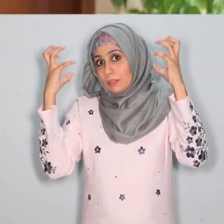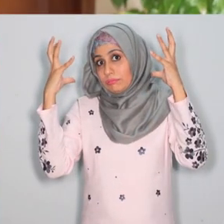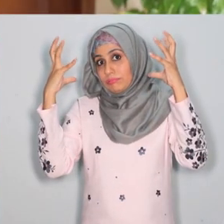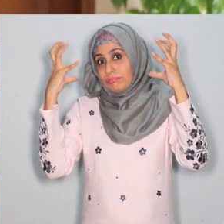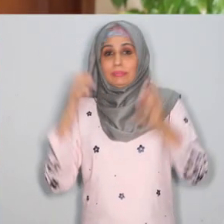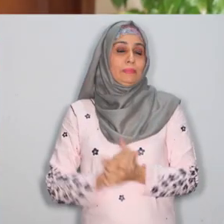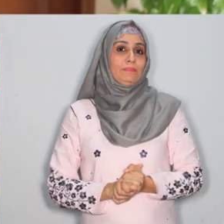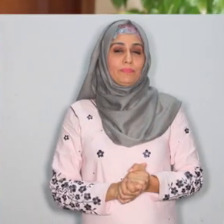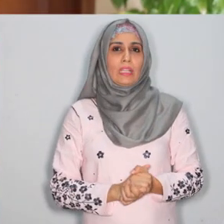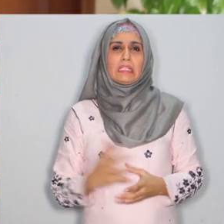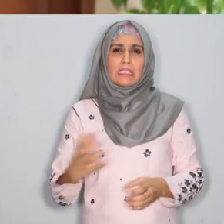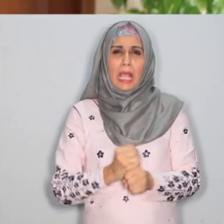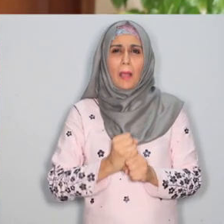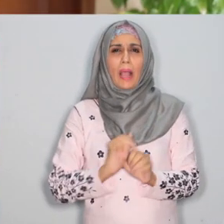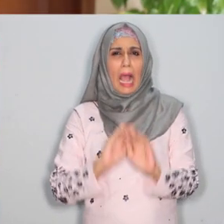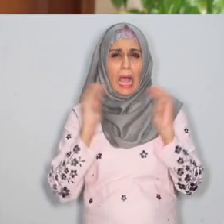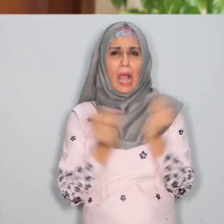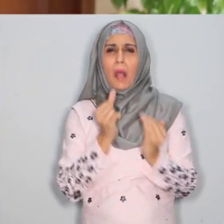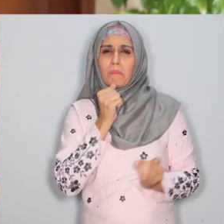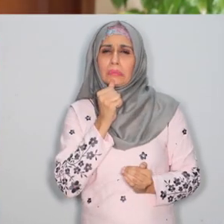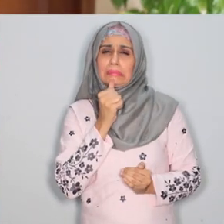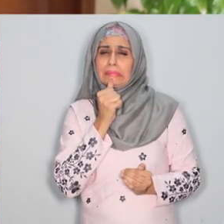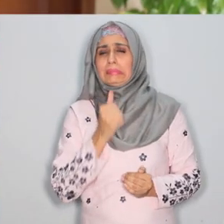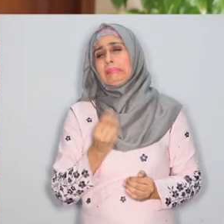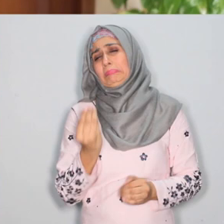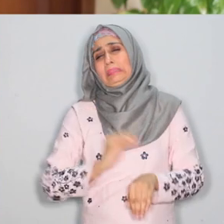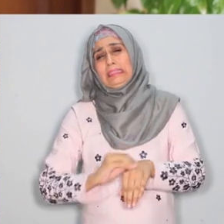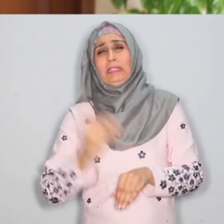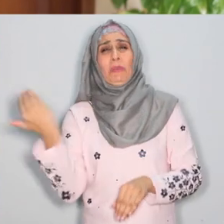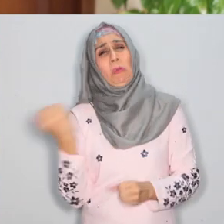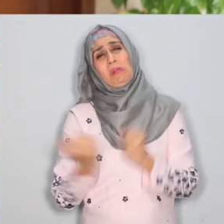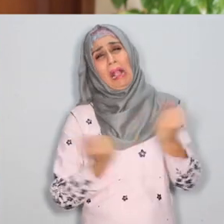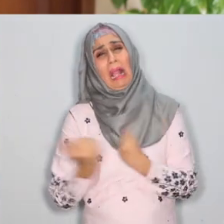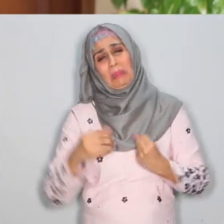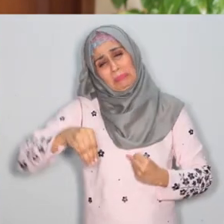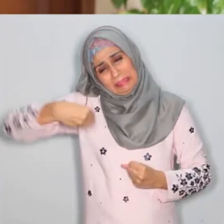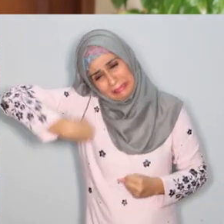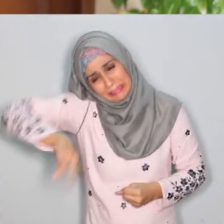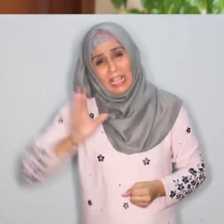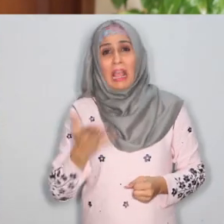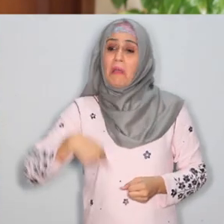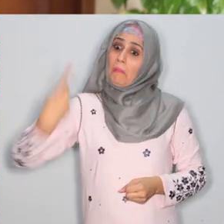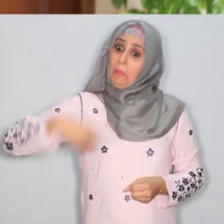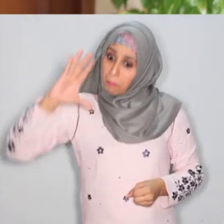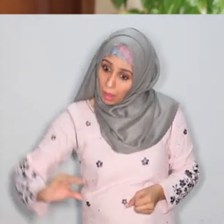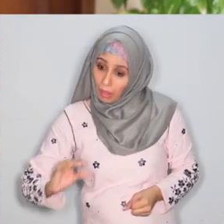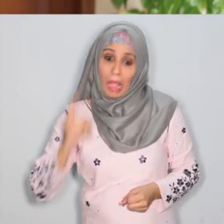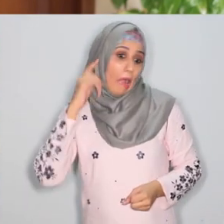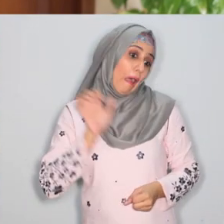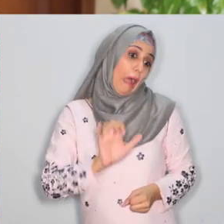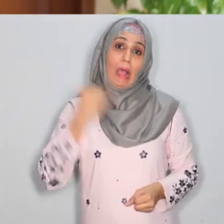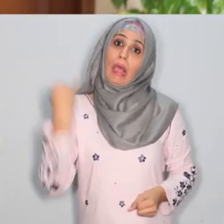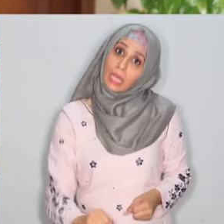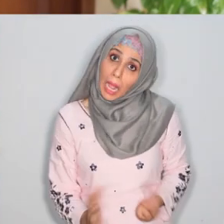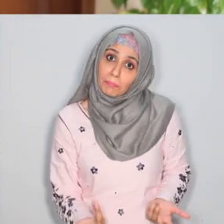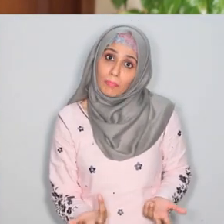थे। सब अब्बू से जिद करते थे, अब तो नई गाड़ी ले लें, इसका तो कभी टायर पंक्चर हो जाता है तो कभी हॉर्न